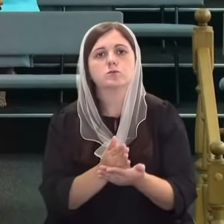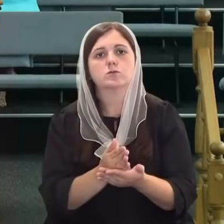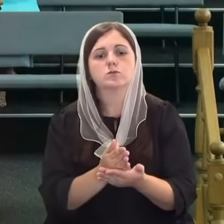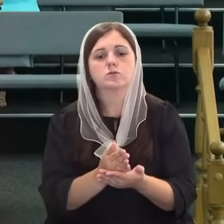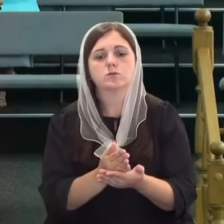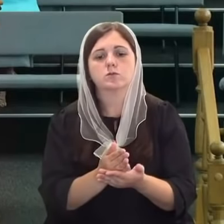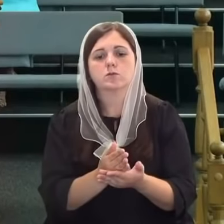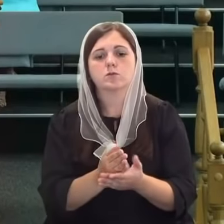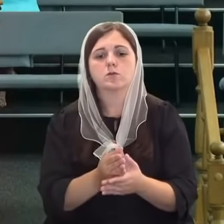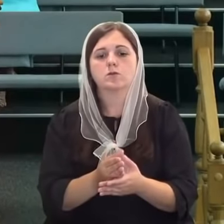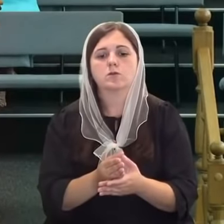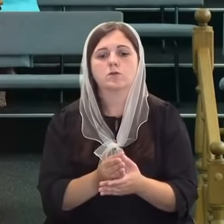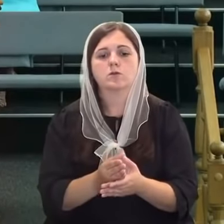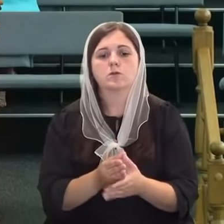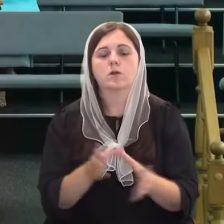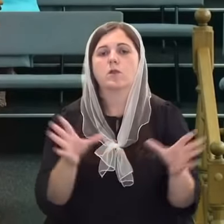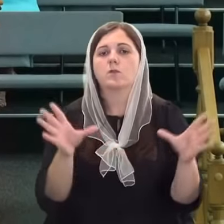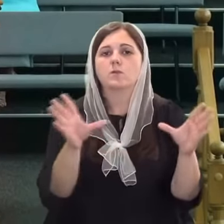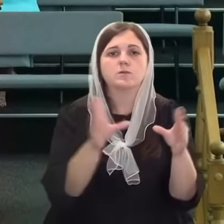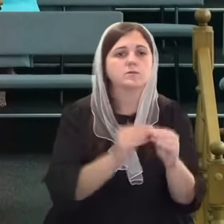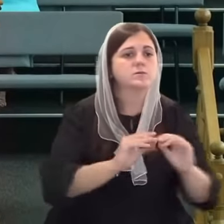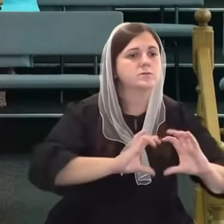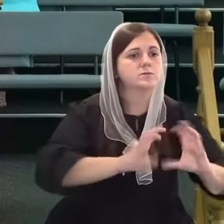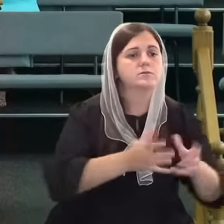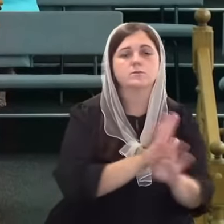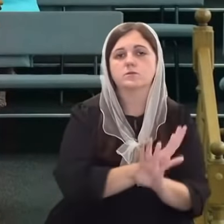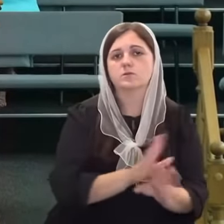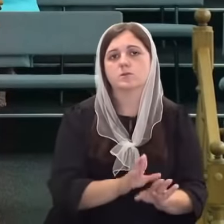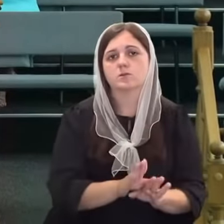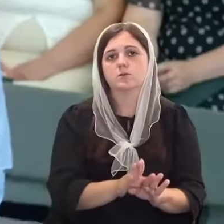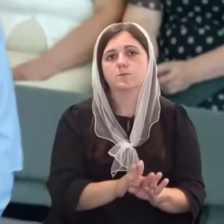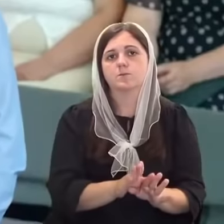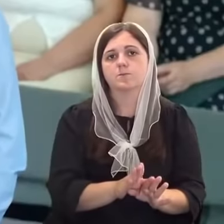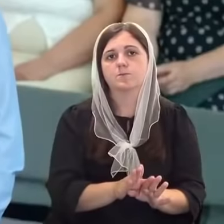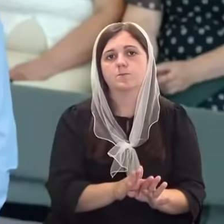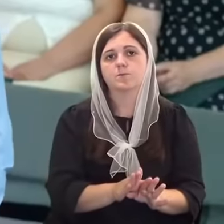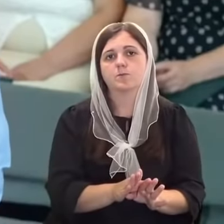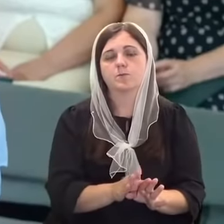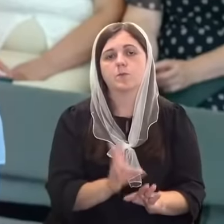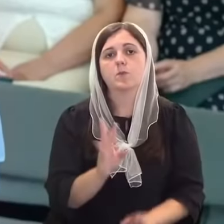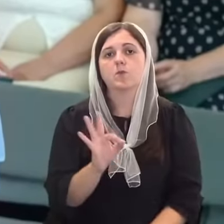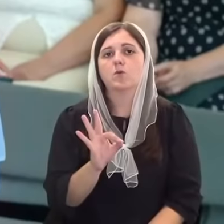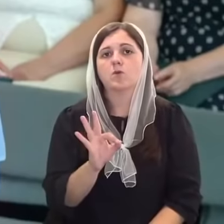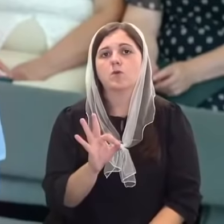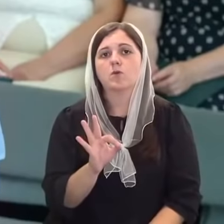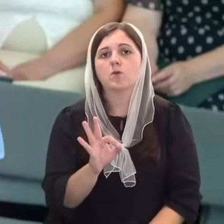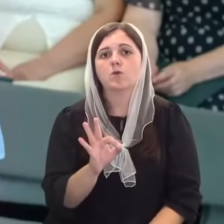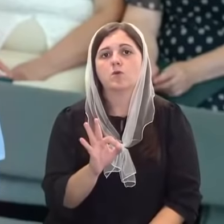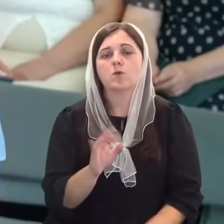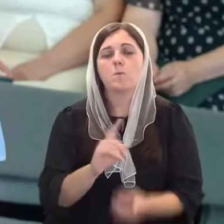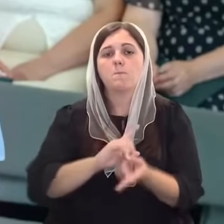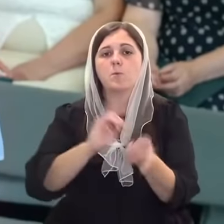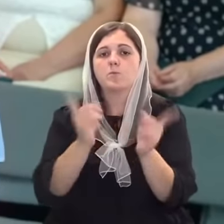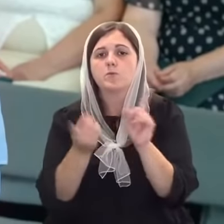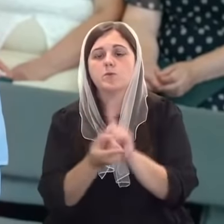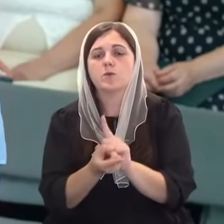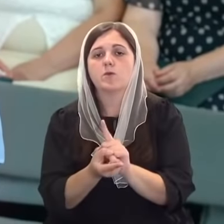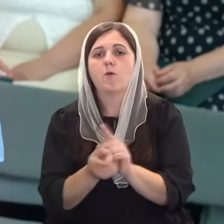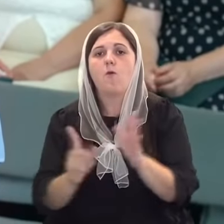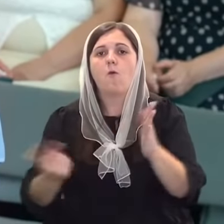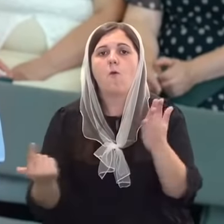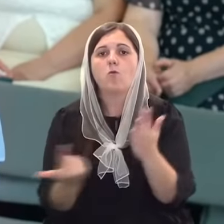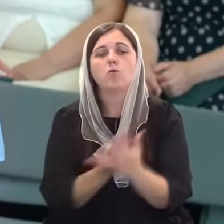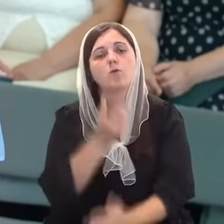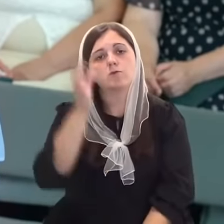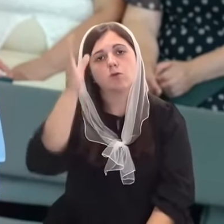Не сообразуйтесь с этим миром. Не идите в ногу с этим миром, но преобразуйтесь